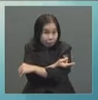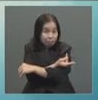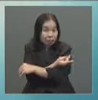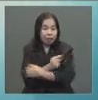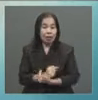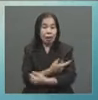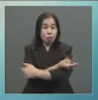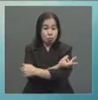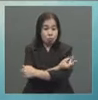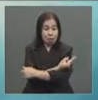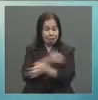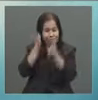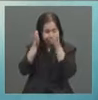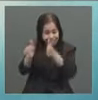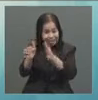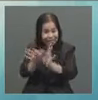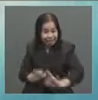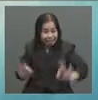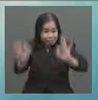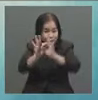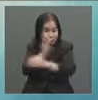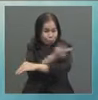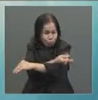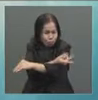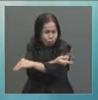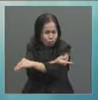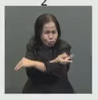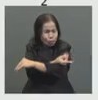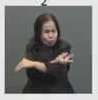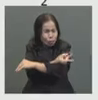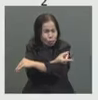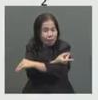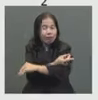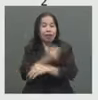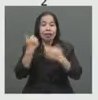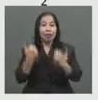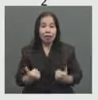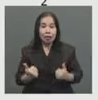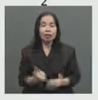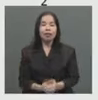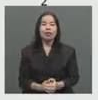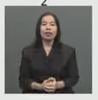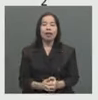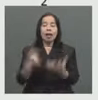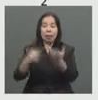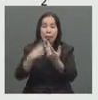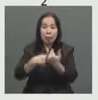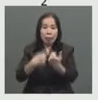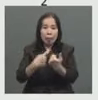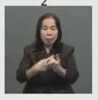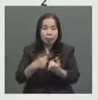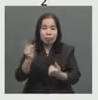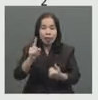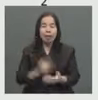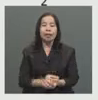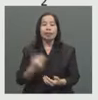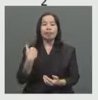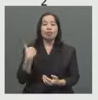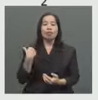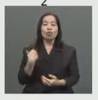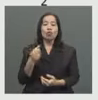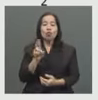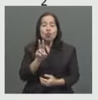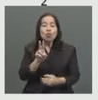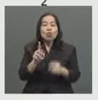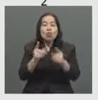ให้ความสำคัญมาทุกวันนะครับเช่นเดียวกันตอนนี้ตัวเลขก็ยังเป็น2หลักอยู่นะครับยังเป็น